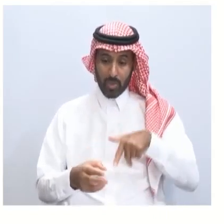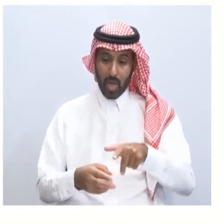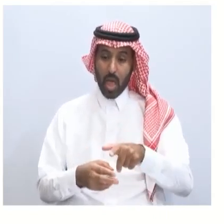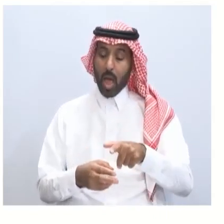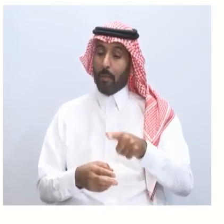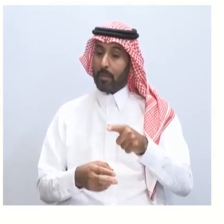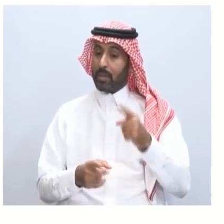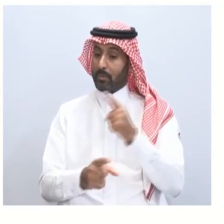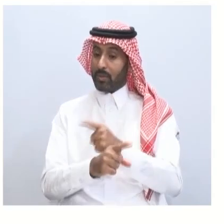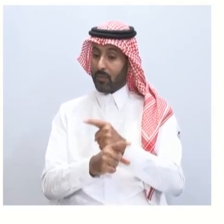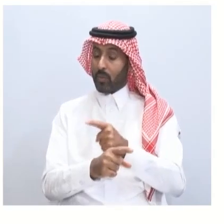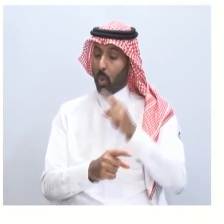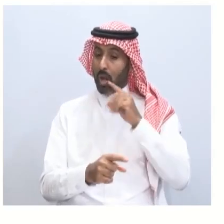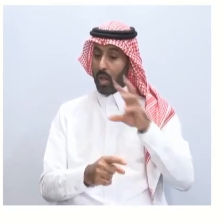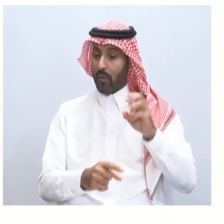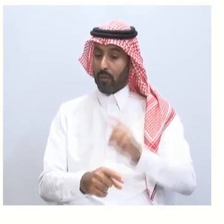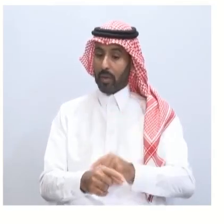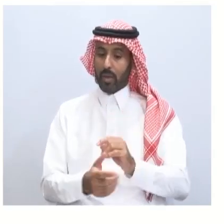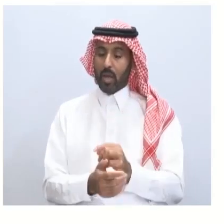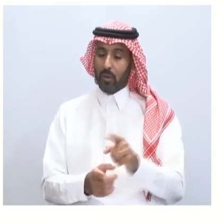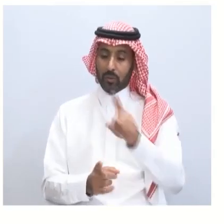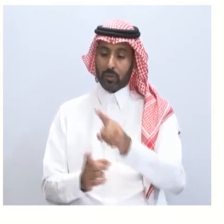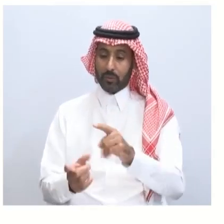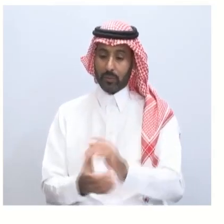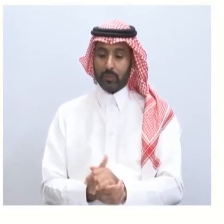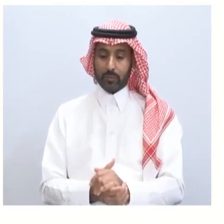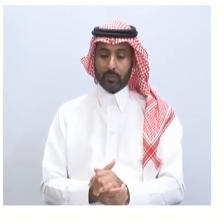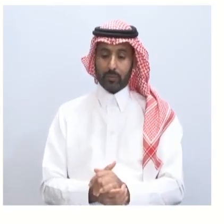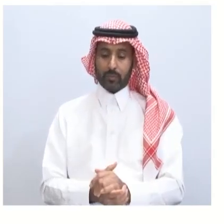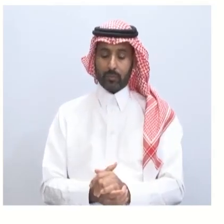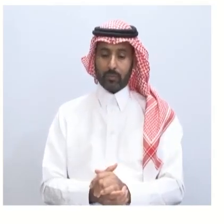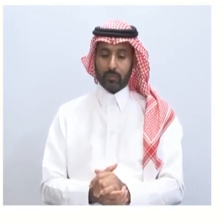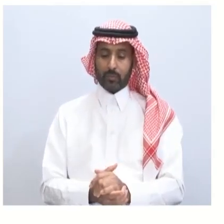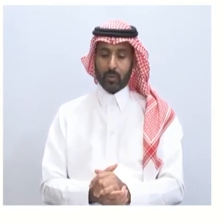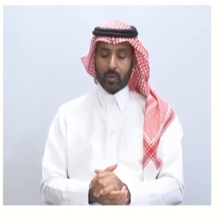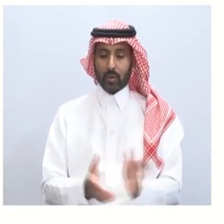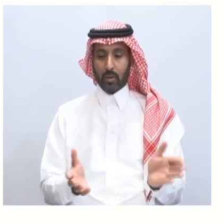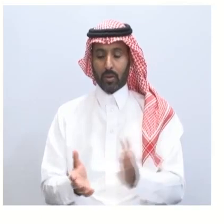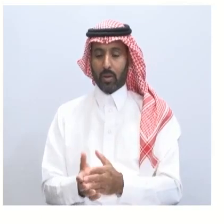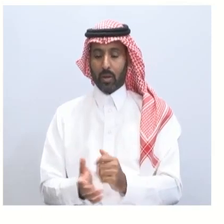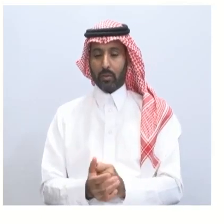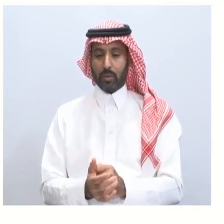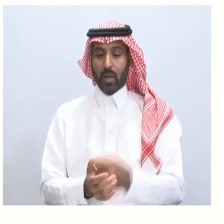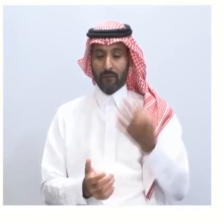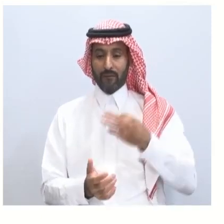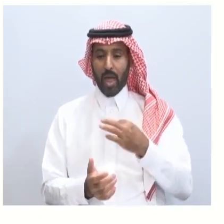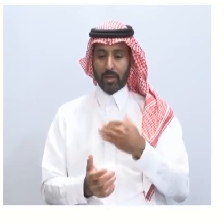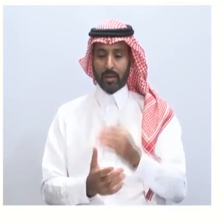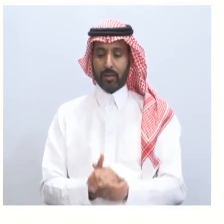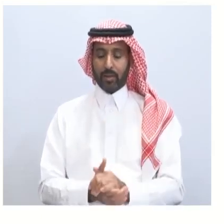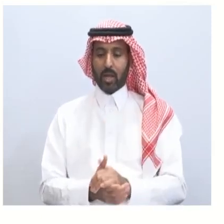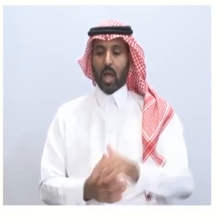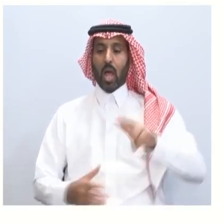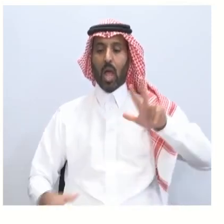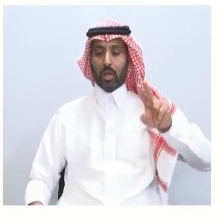الفسحه لمن لديها اي استفسار ننتقل الى فائده